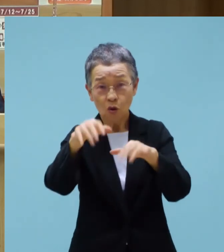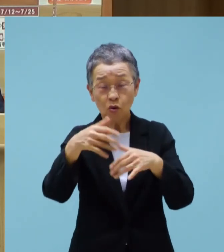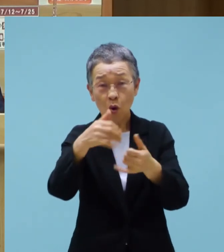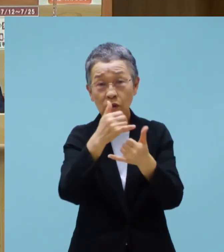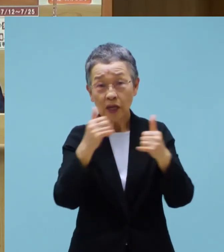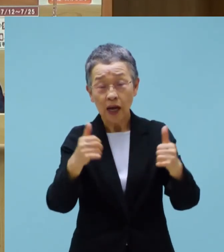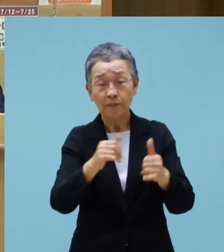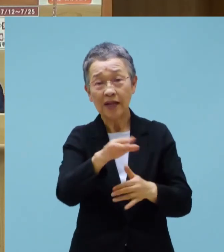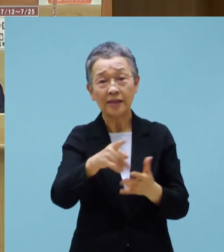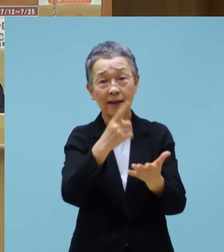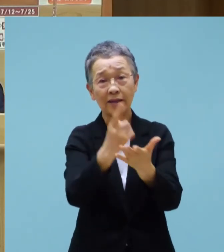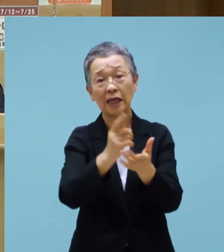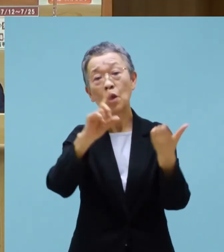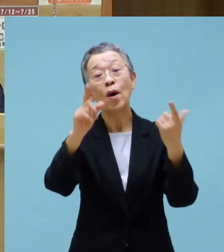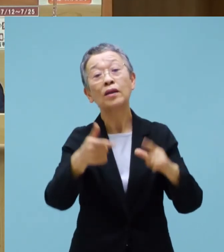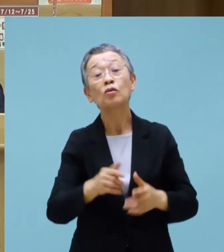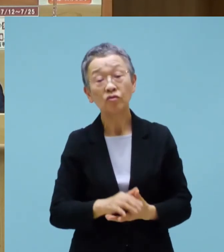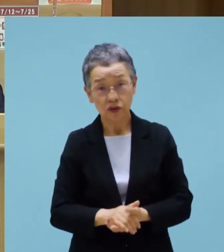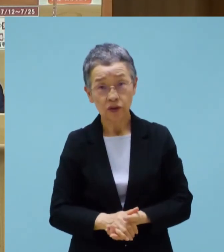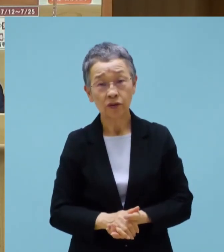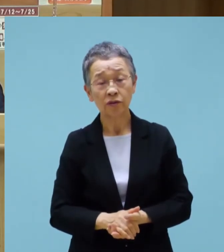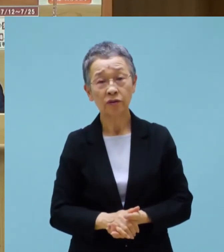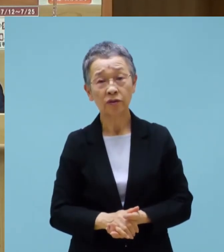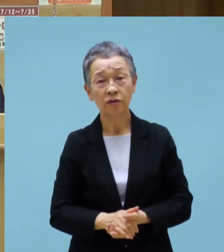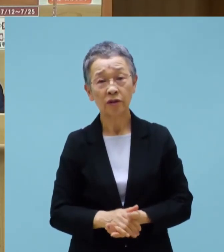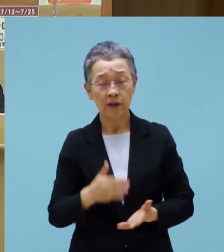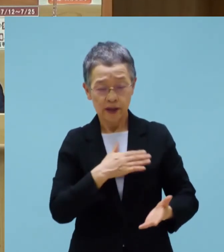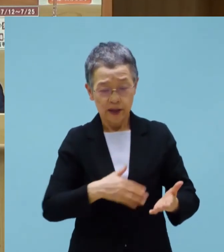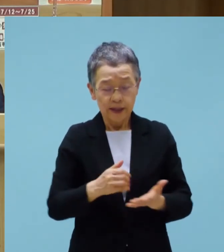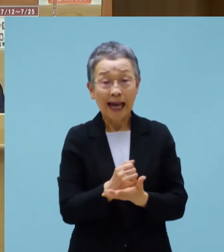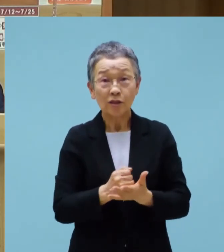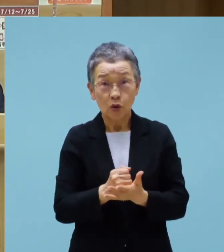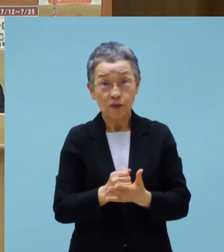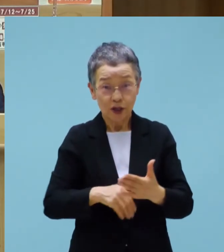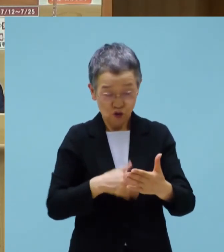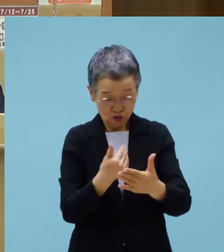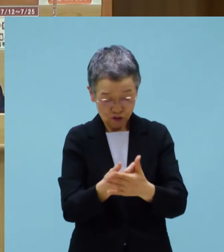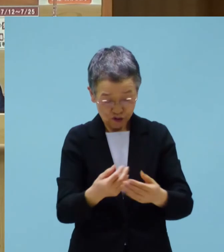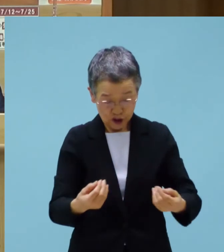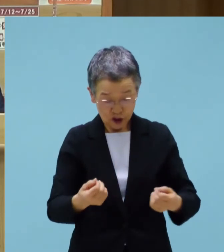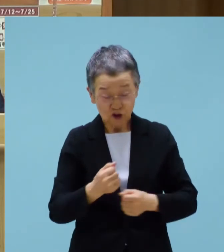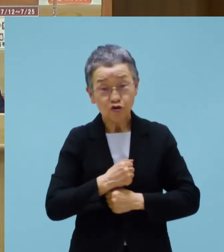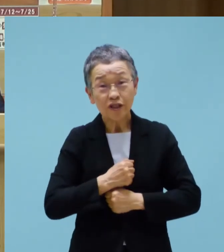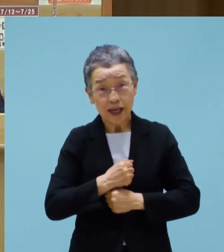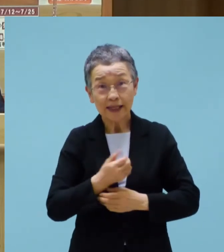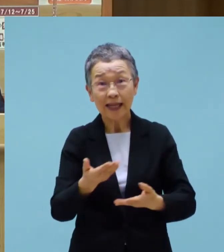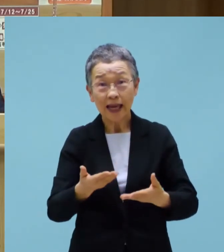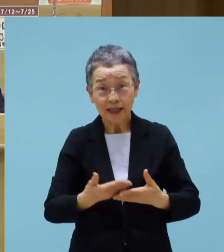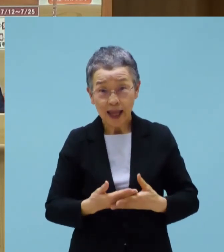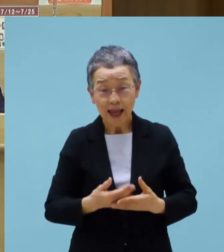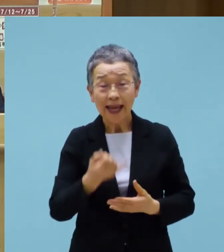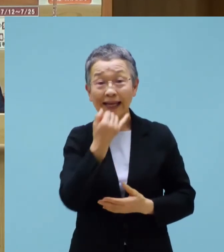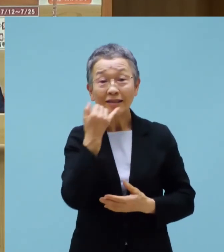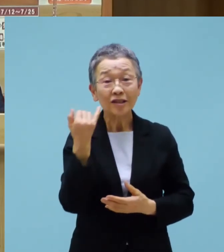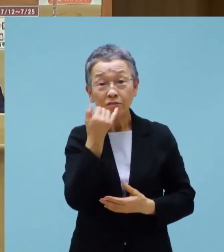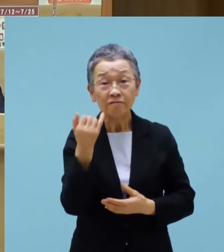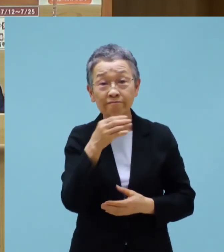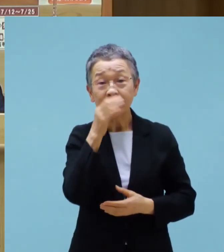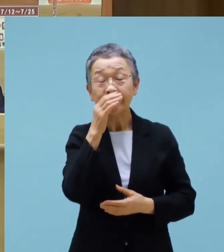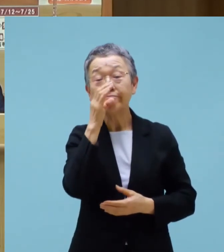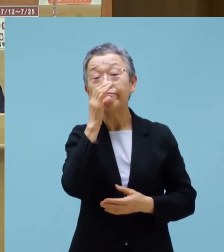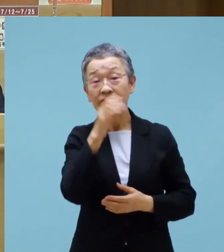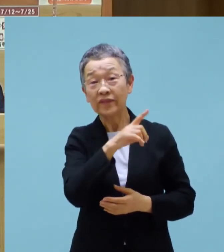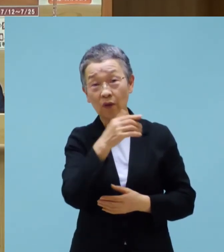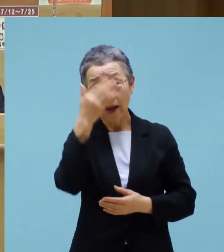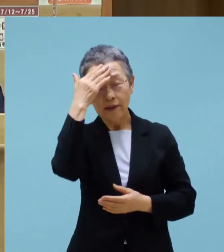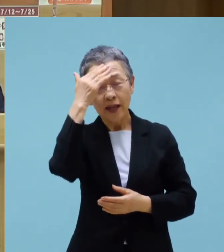ない話ですけども、体調には十分気をつけていただいて、水分や塩分補給だとかですね、熱中症対